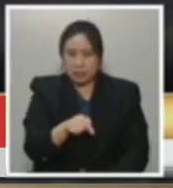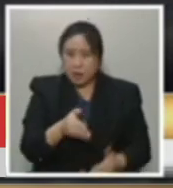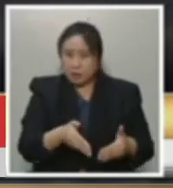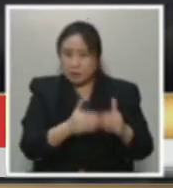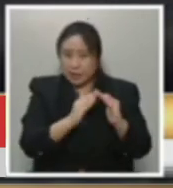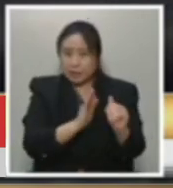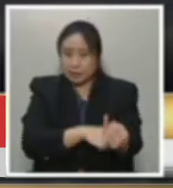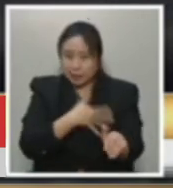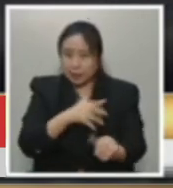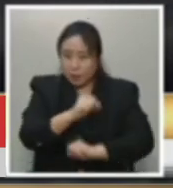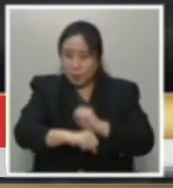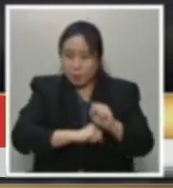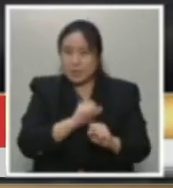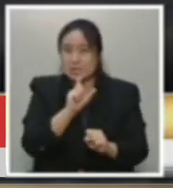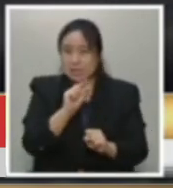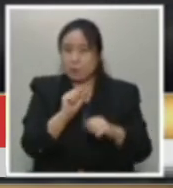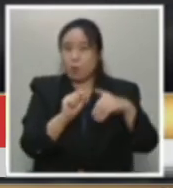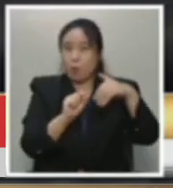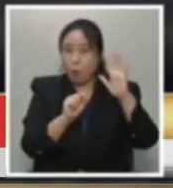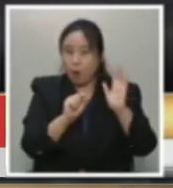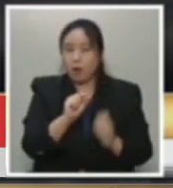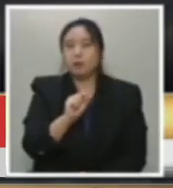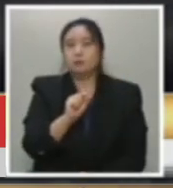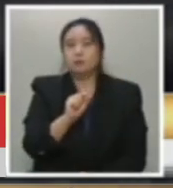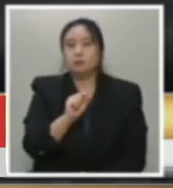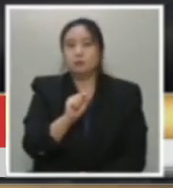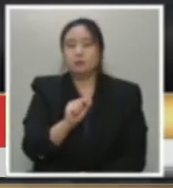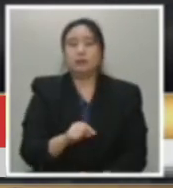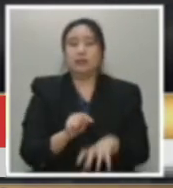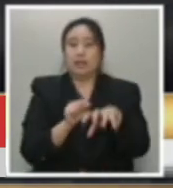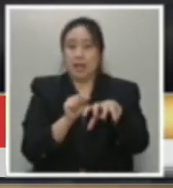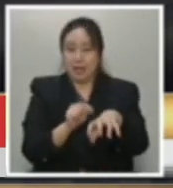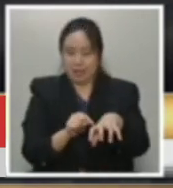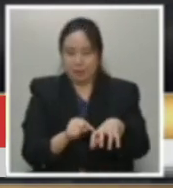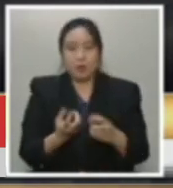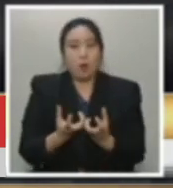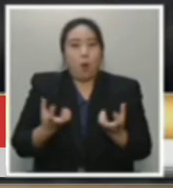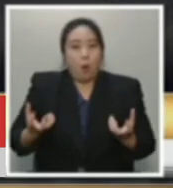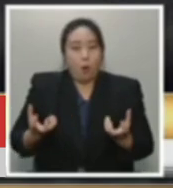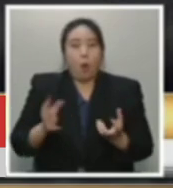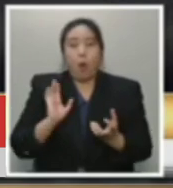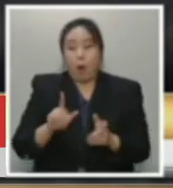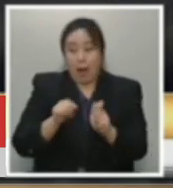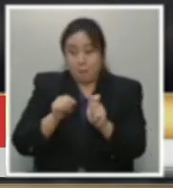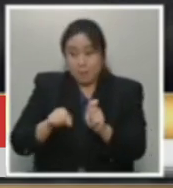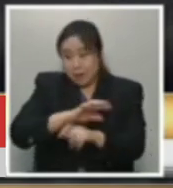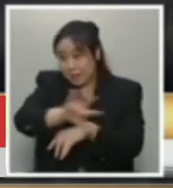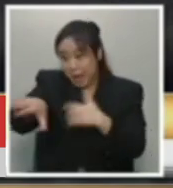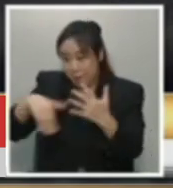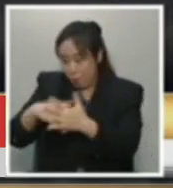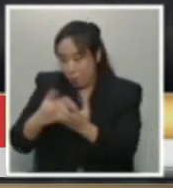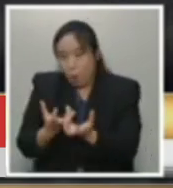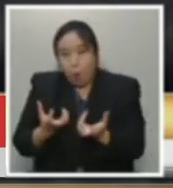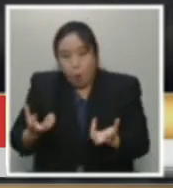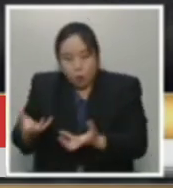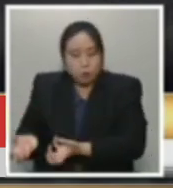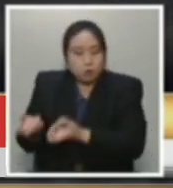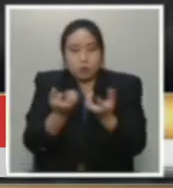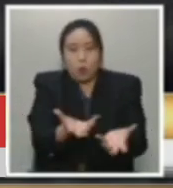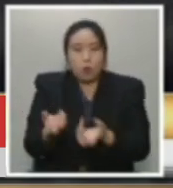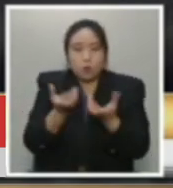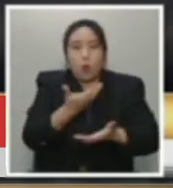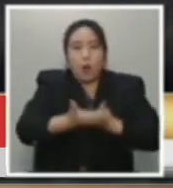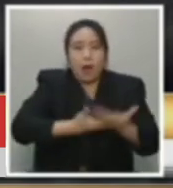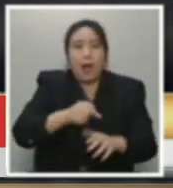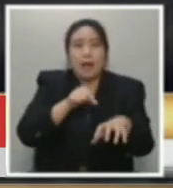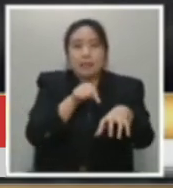ว่าปีเป็นเพียงแห่งเดียวที่เป็นตัวกระจายสินค้าของคนทั้งอำเภอทั้งเกษตรอินทรีย์ที่รัฐส่งเส